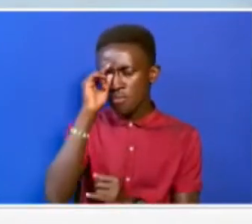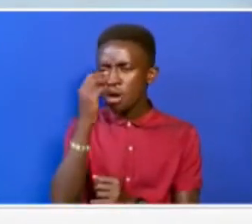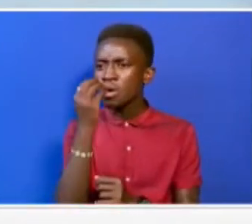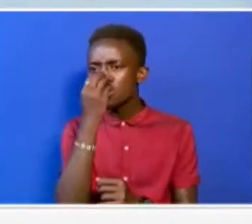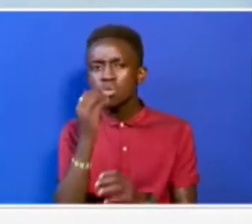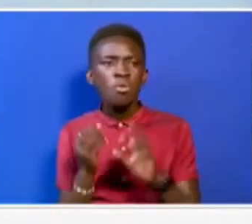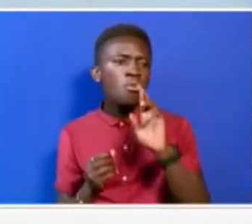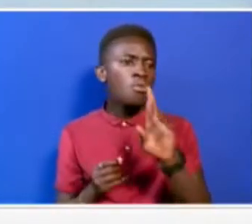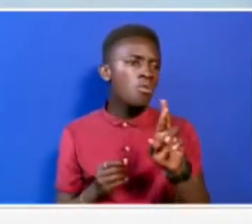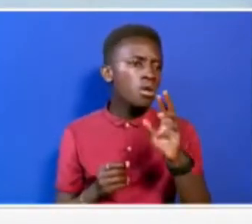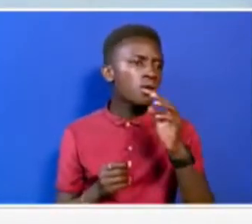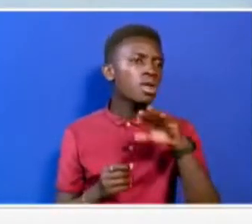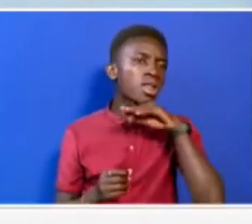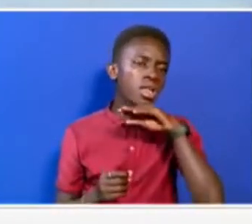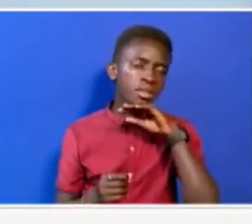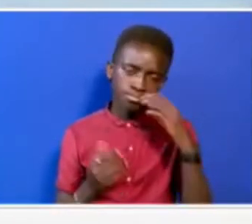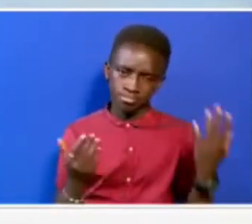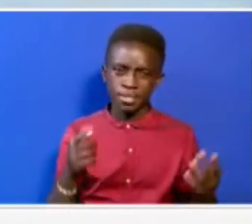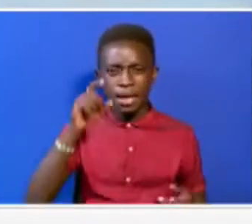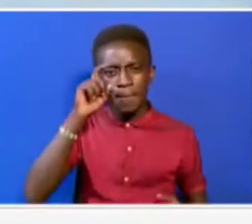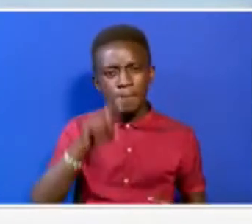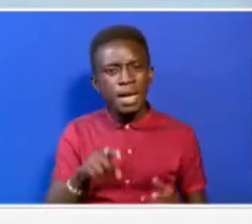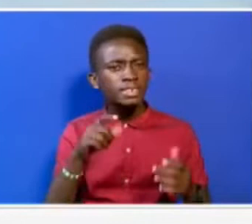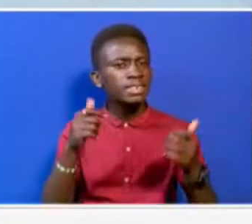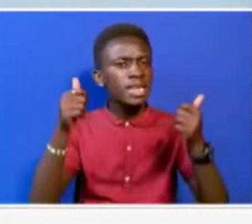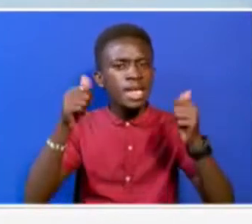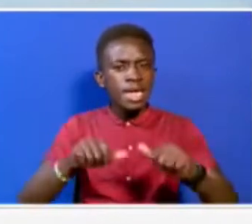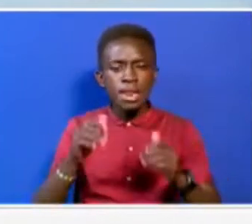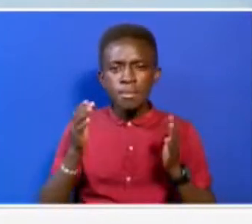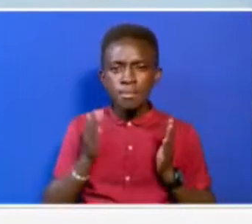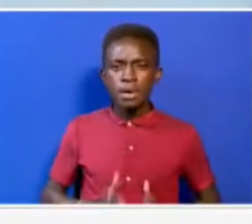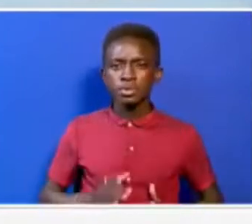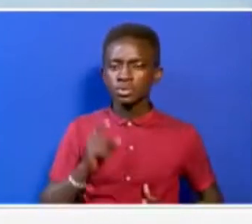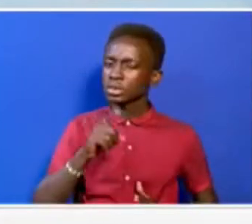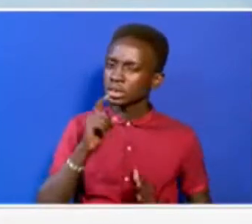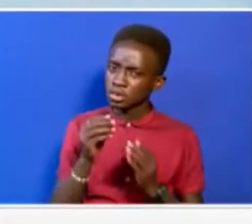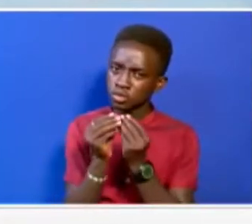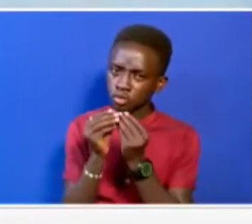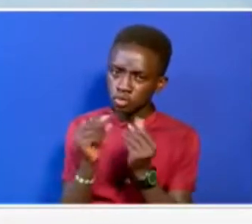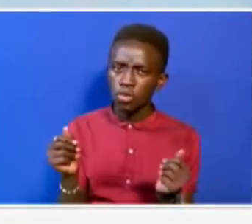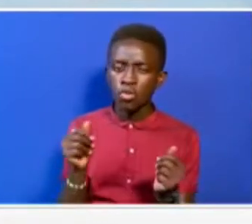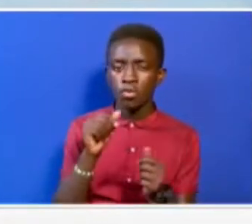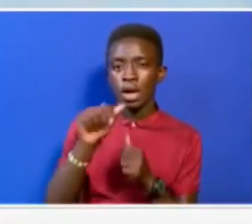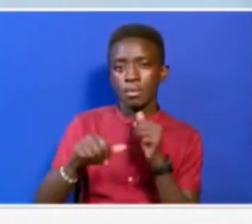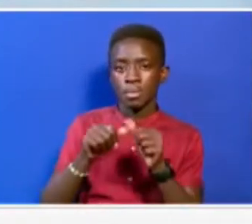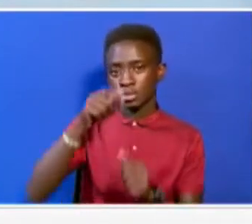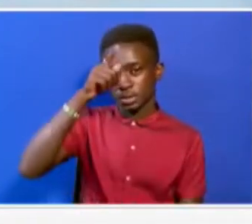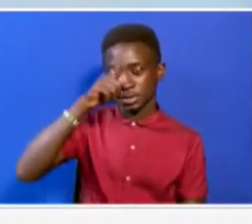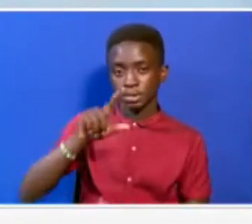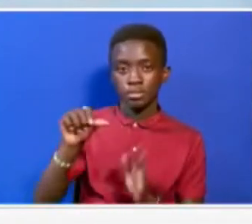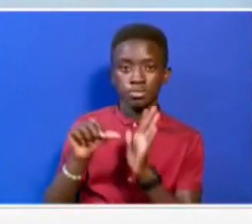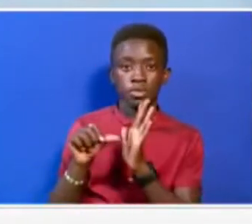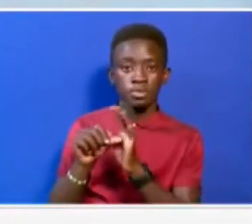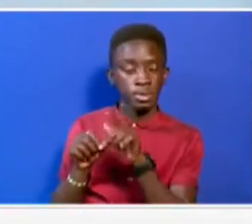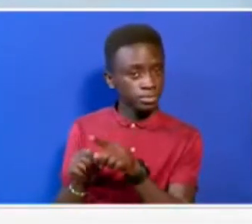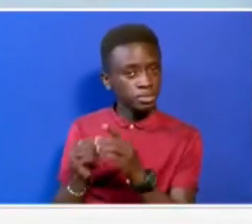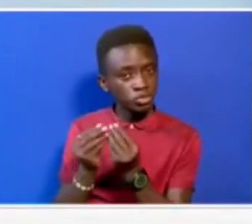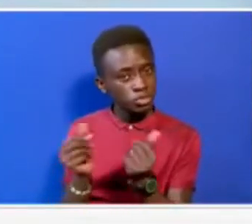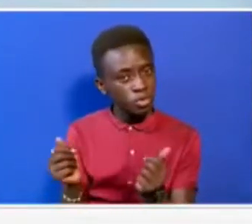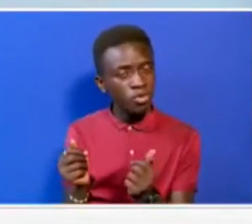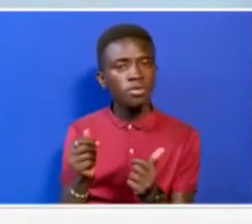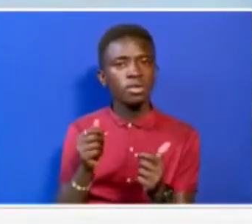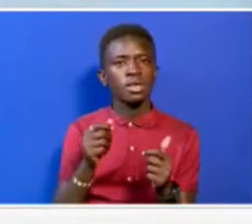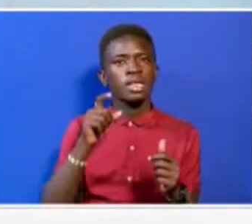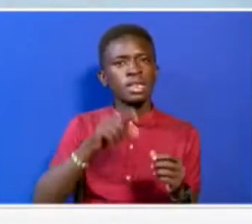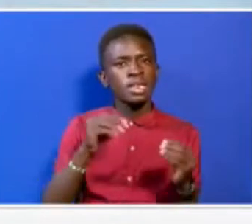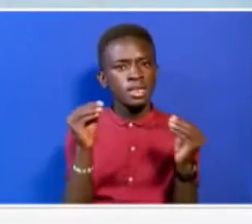ni ya Raila. Lazima yoyote anataka kula watu ya Laikipia afanye mkutano pale Olmoran, na afanye